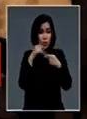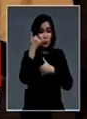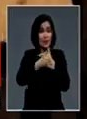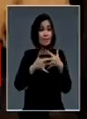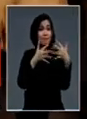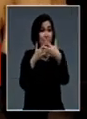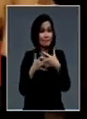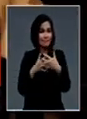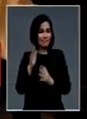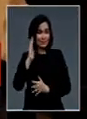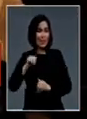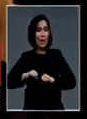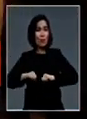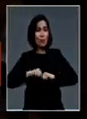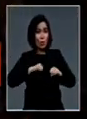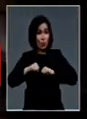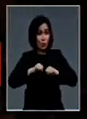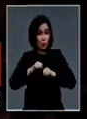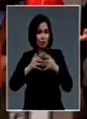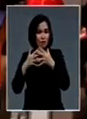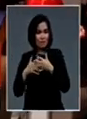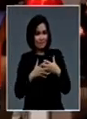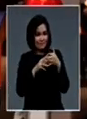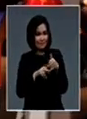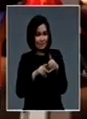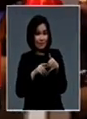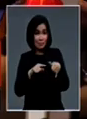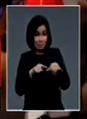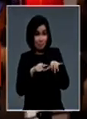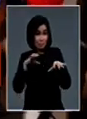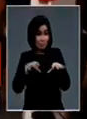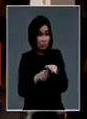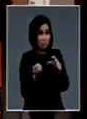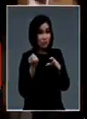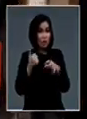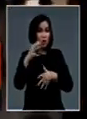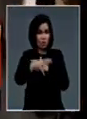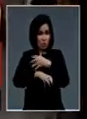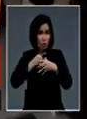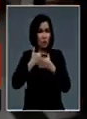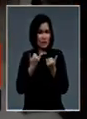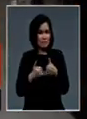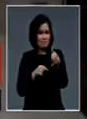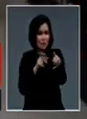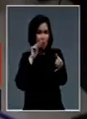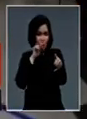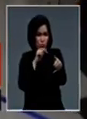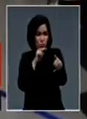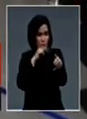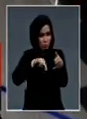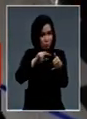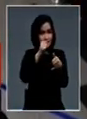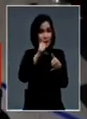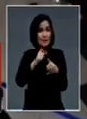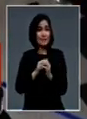อเมริกันเนี่ยขโมยนิ้วโป้งไปตอนนี้รูปปั้นนี้ยังคงถูกจัดแสดงที่สถาบันแฟรงคลินในเมืองฟิลาเดลเฟียนะครับโดยทางการจีนเตรียมที่